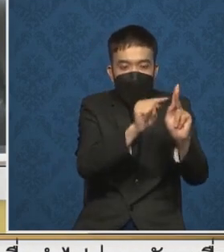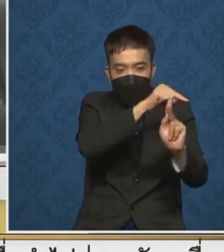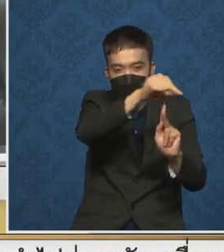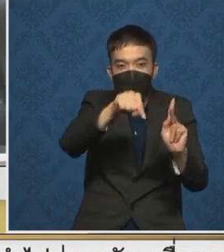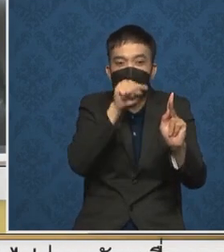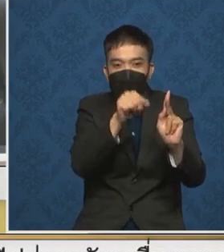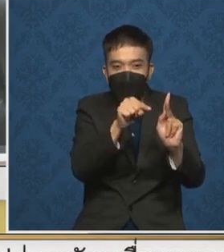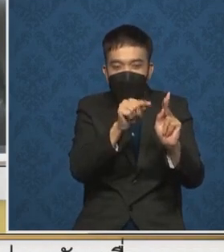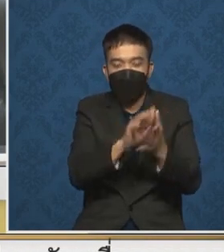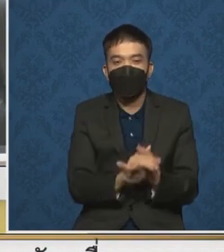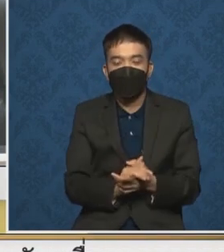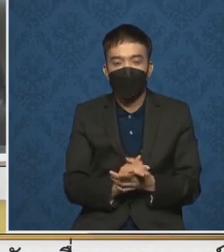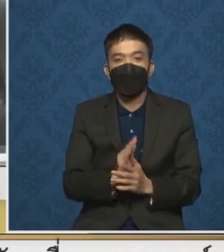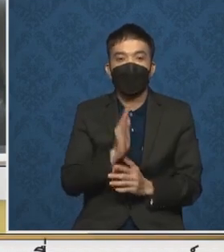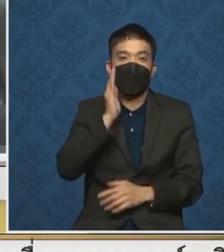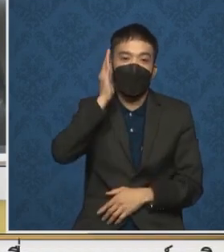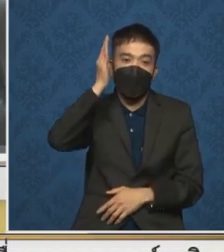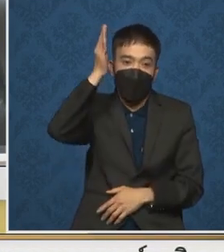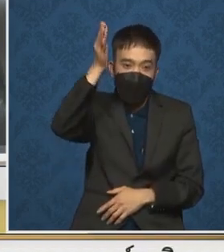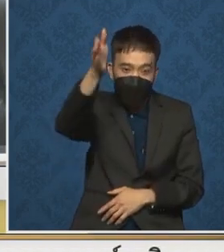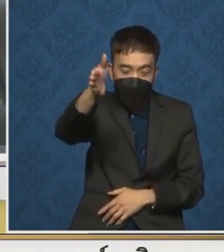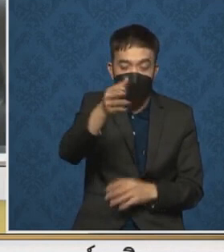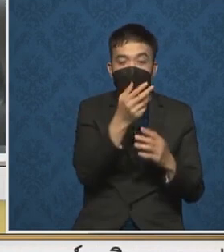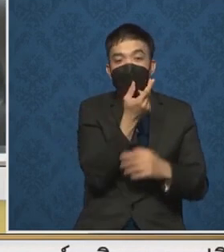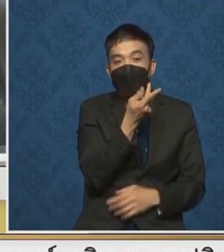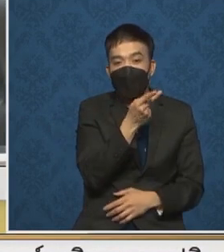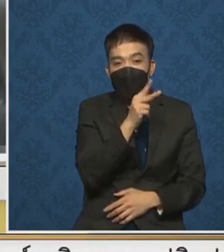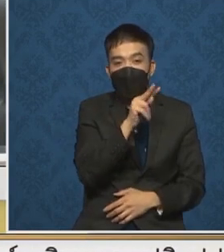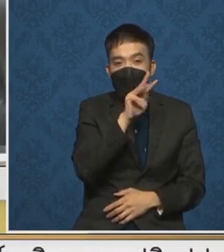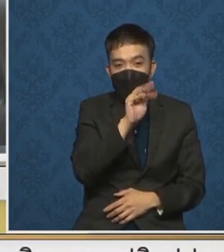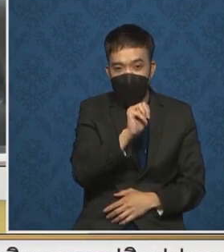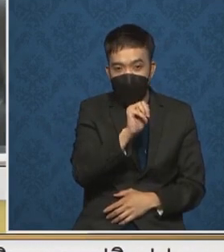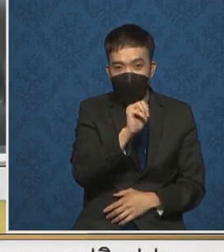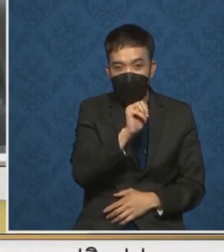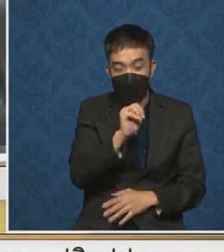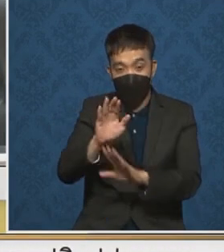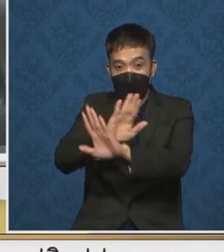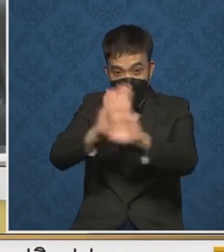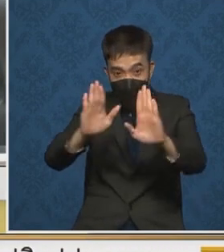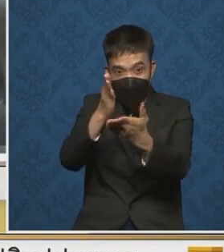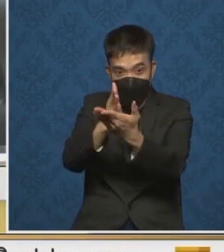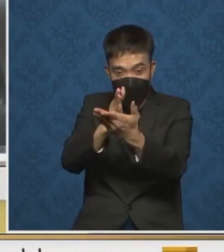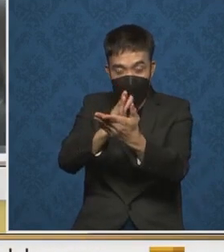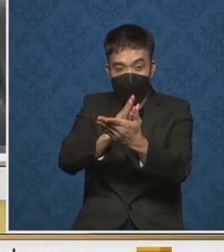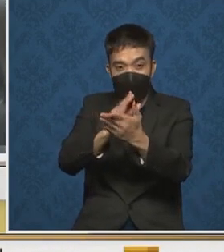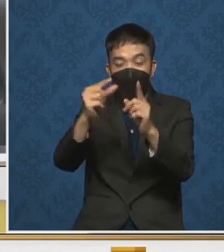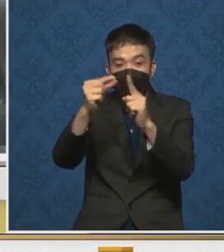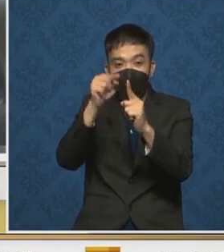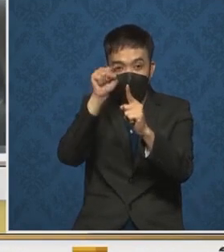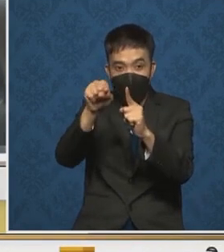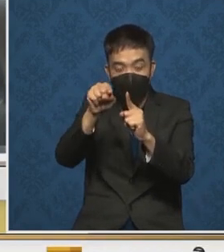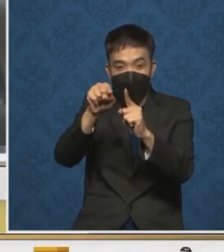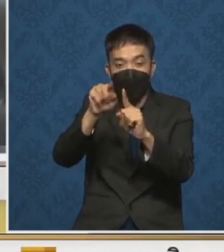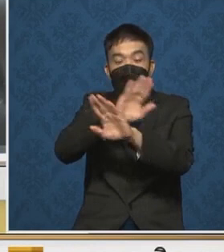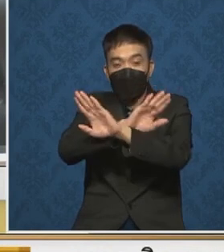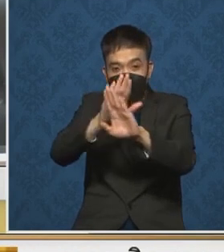นี้ต่มาก็ได้มีมะติ โฆรมรย์พอหังอย่างงดใช้แล้พอสภาที่ปริกษาเขามีหน้า